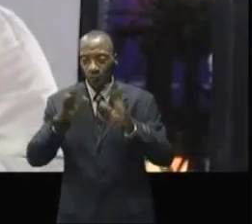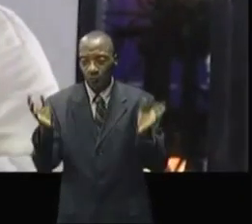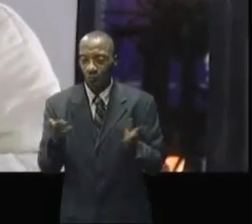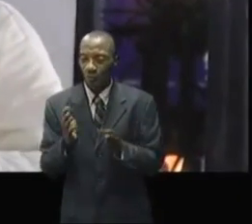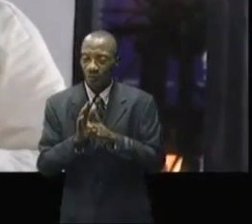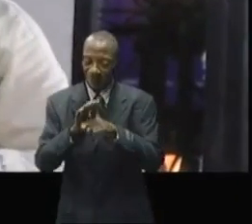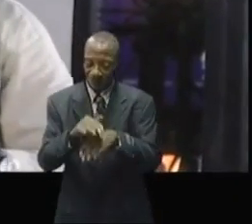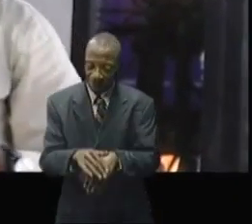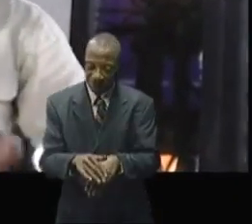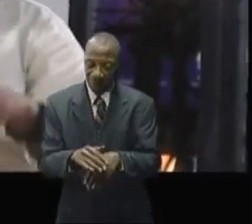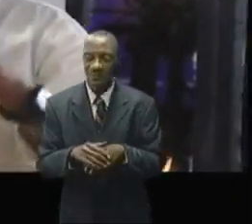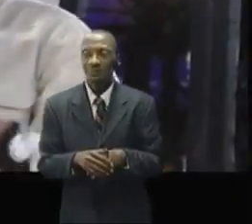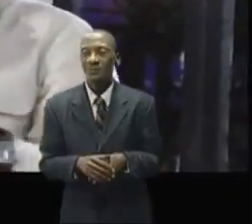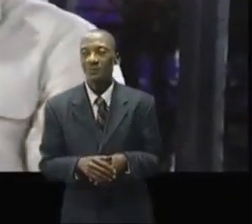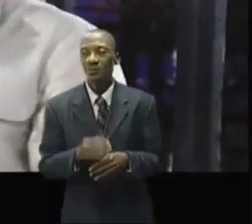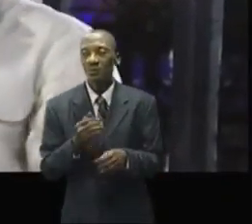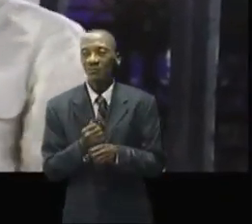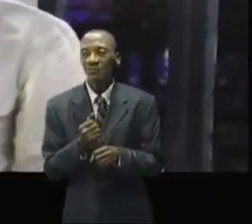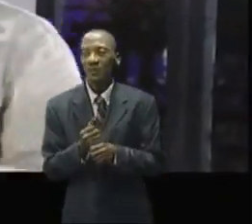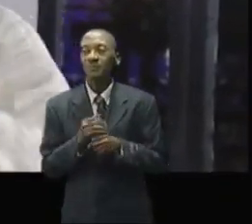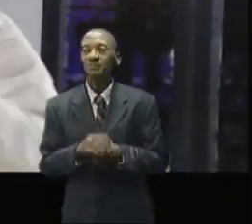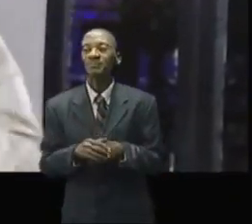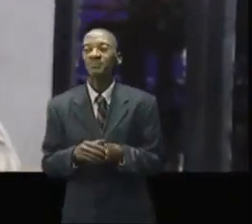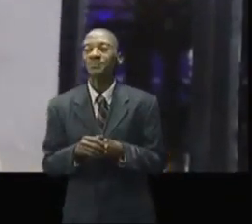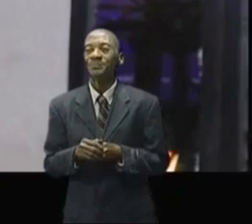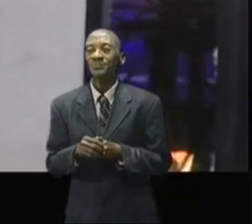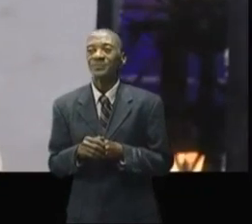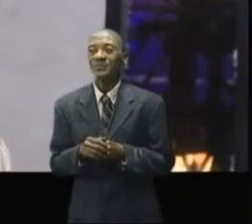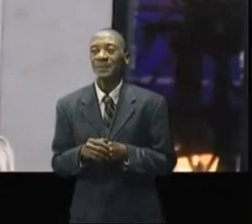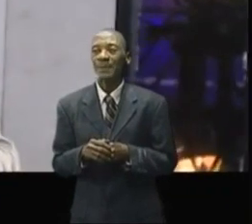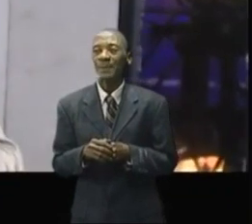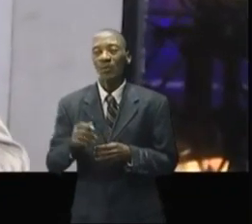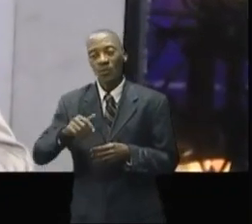pour cause. Le mois de juin, c'est un mois historique,